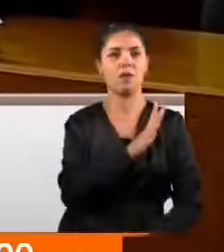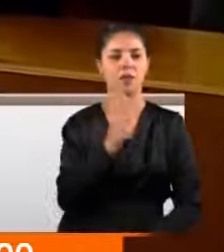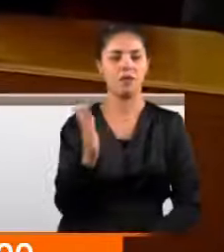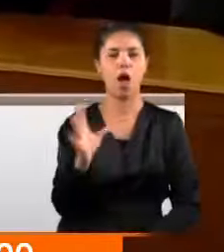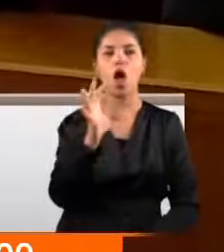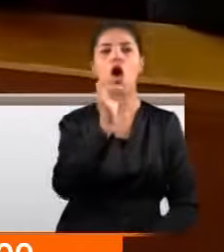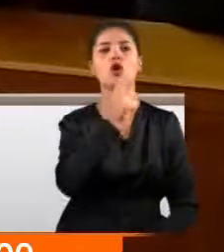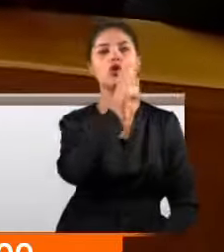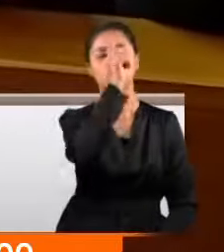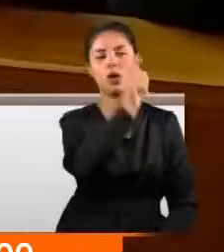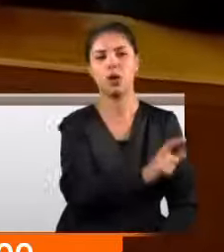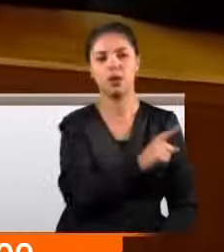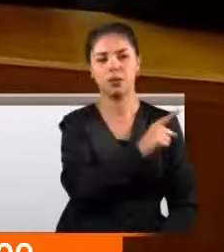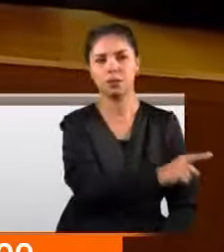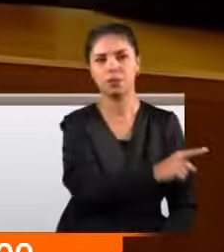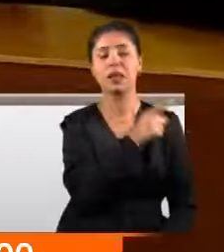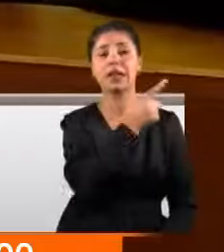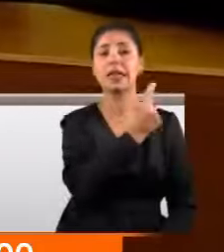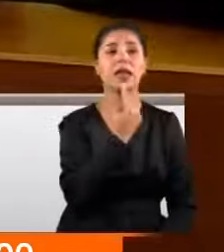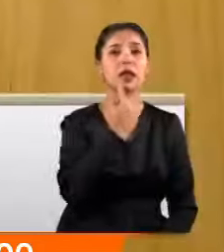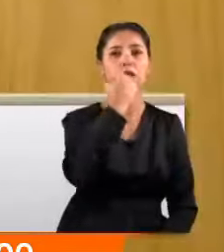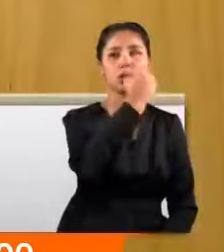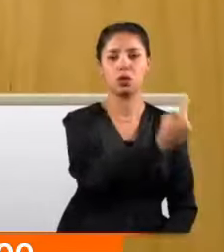Özgür Özel, sana diyorum,